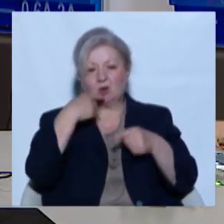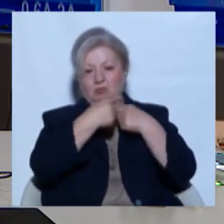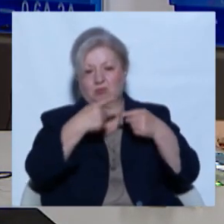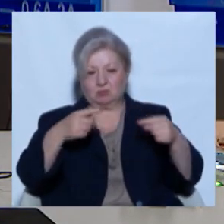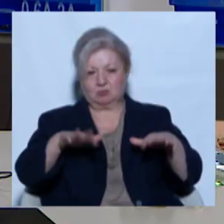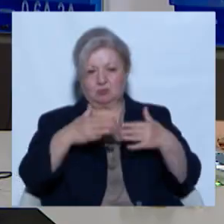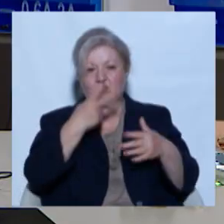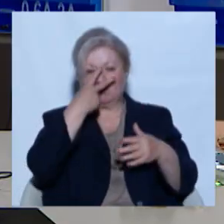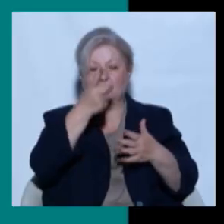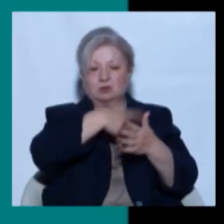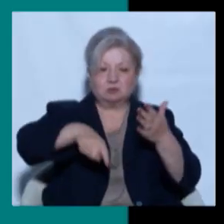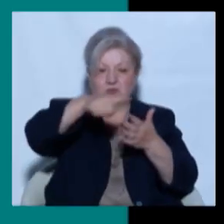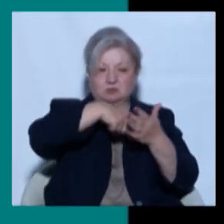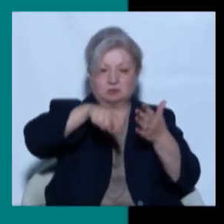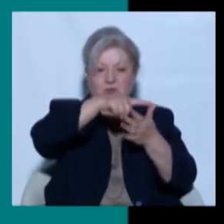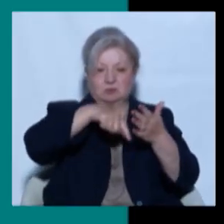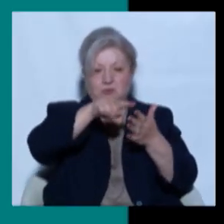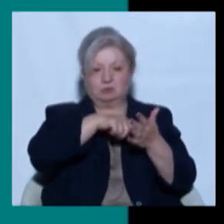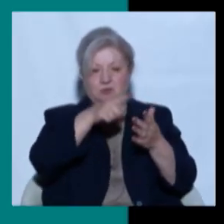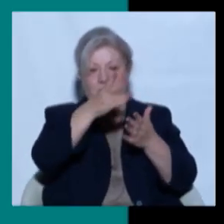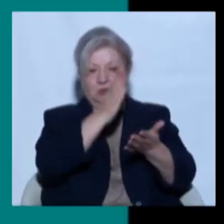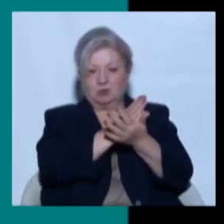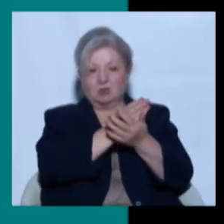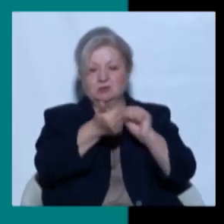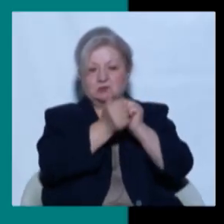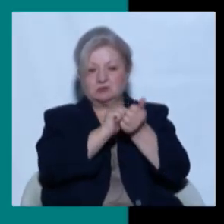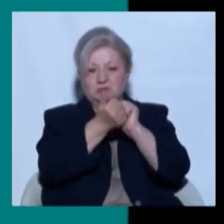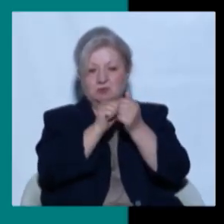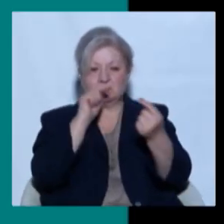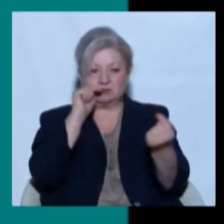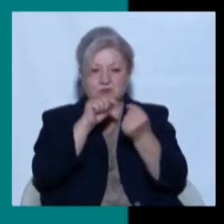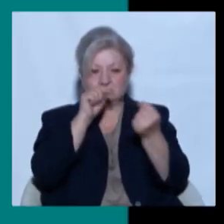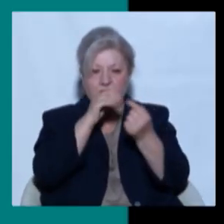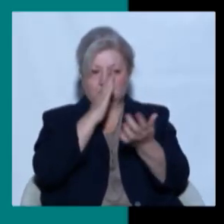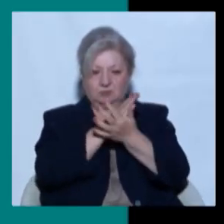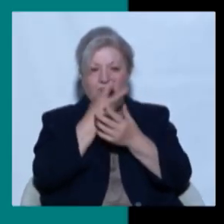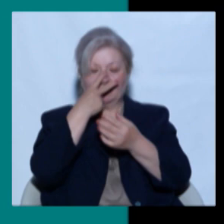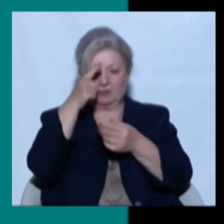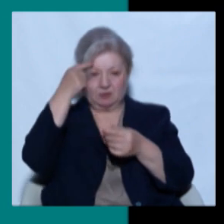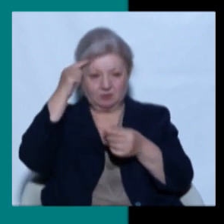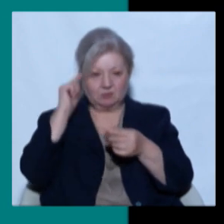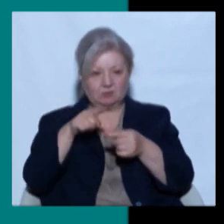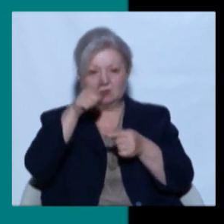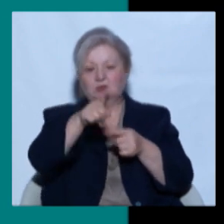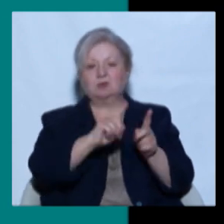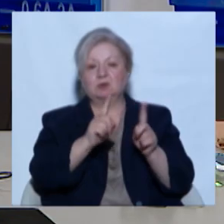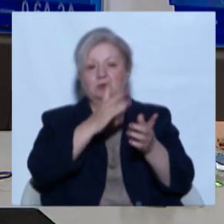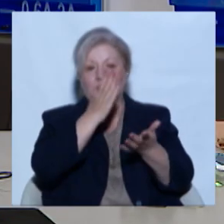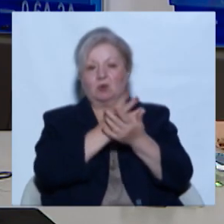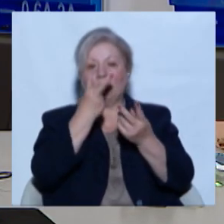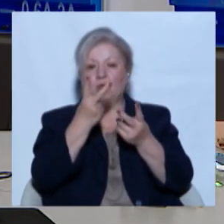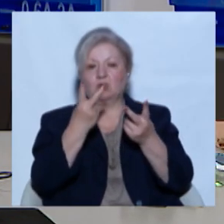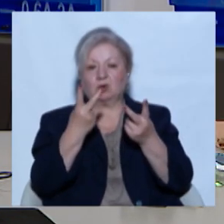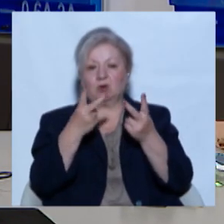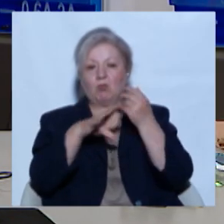წრედი ვნახოთ. აი ეს არის ცვლადი წინაღობა, რომელიც ასე აღინიშნება, ვიცით რისგან შეიძლება, ხო? ორი ბოლოა და შუაში